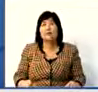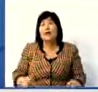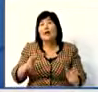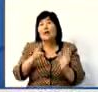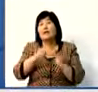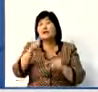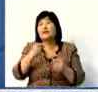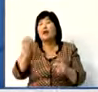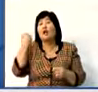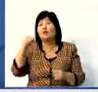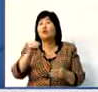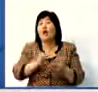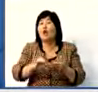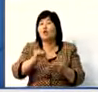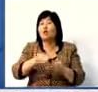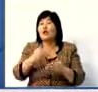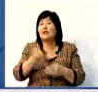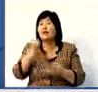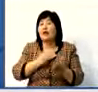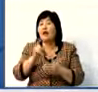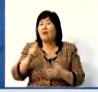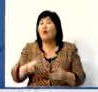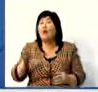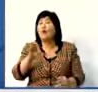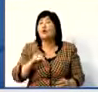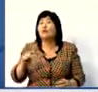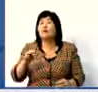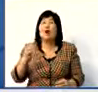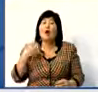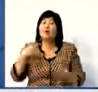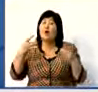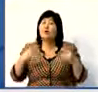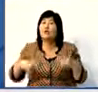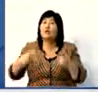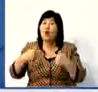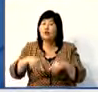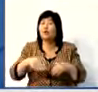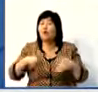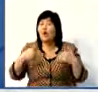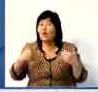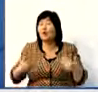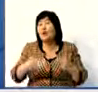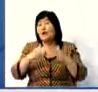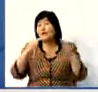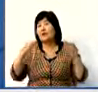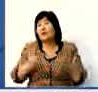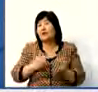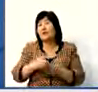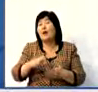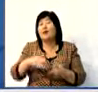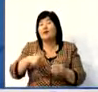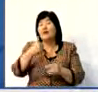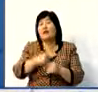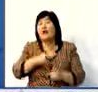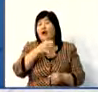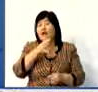80 жылдық белесті бағындырған журналистика саласының ардегері Өтеген Жаппарханды Қызылорда телеарнасының ұжымыда құттықтап, шаңырағына барды, ел ақсақалын